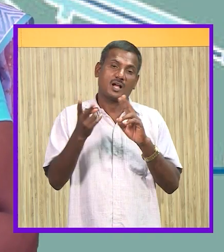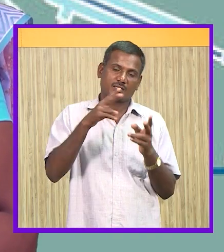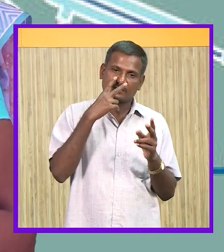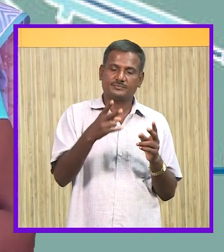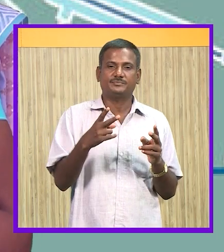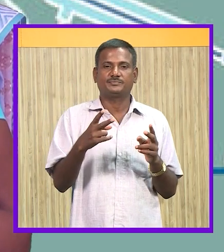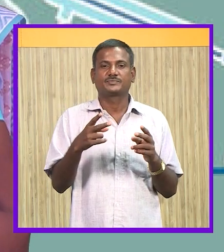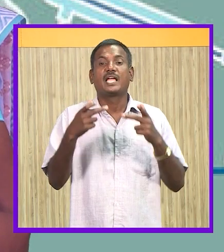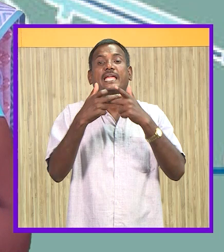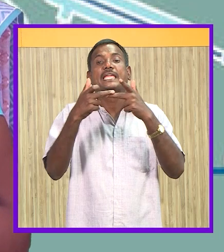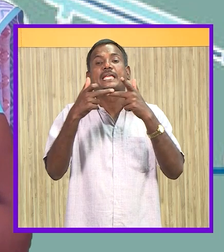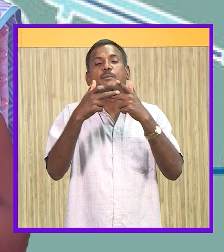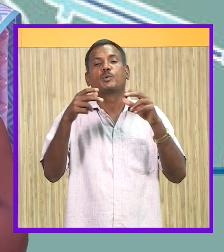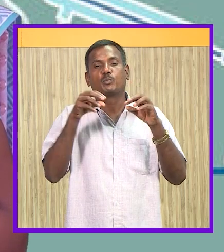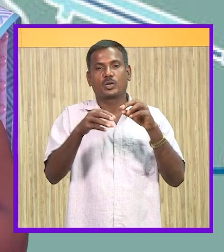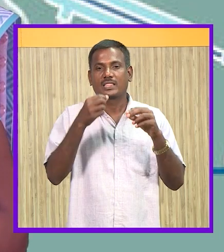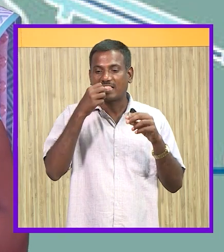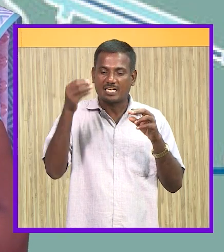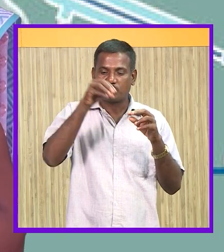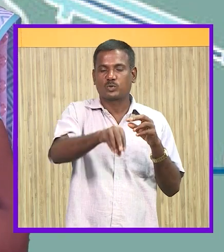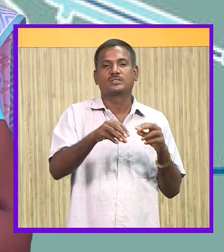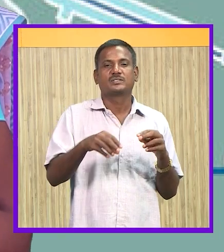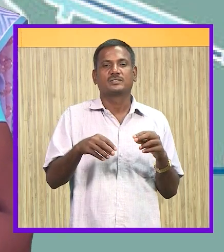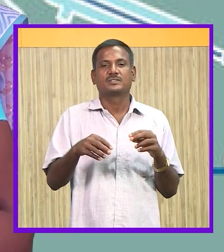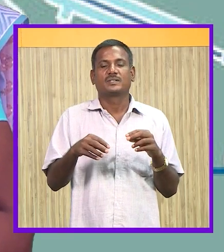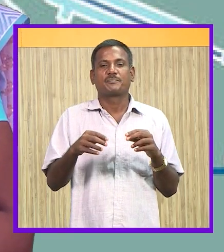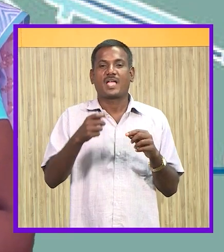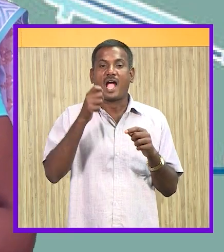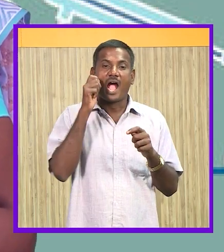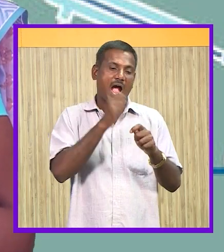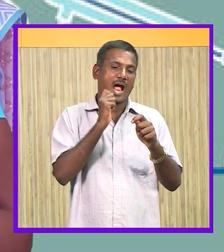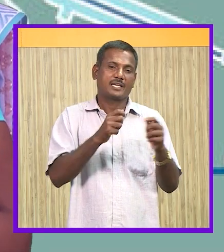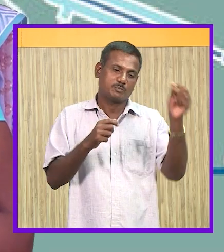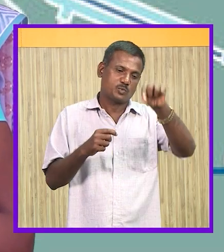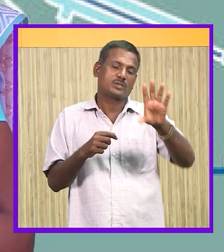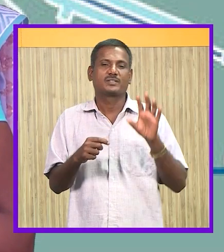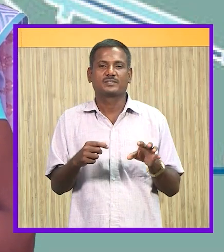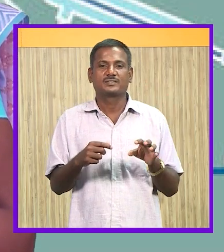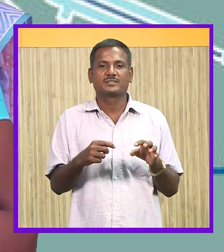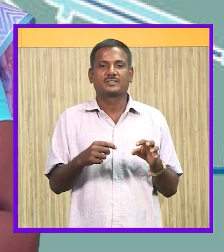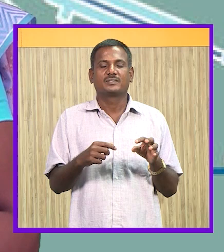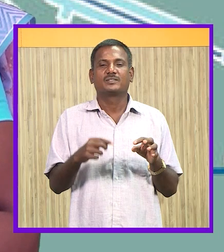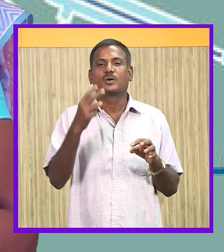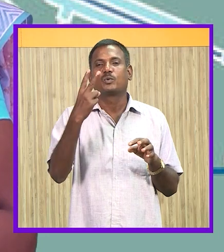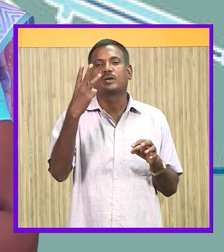அடுத்ததாக பார்த்தீங்கன்னா, இரும்பு பொருட்களை அப்படியே தண்ணியில் போடுறீங்க. ஒரு எக்ஸாம்பிளாக ஒரு ஆணி என்ன பண்ணுறீங்க, தண்ணியில் அப்படியே போட்டு வைக்கிறீங்க. ஒரு ரெண்டு மூணு நாள் கழித்து